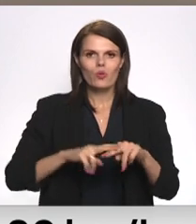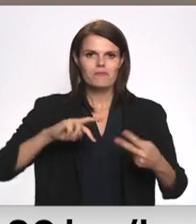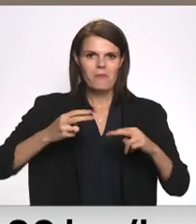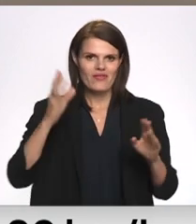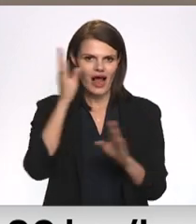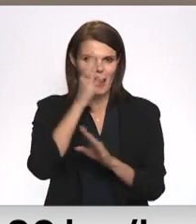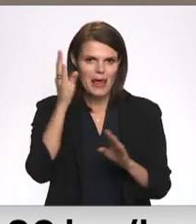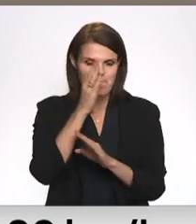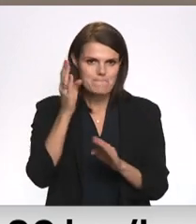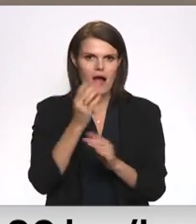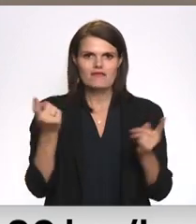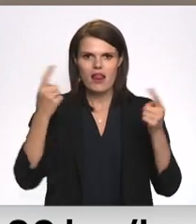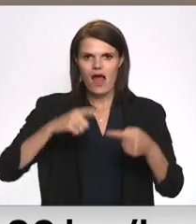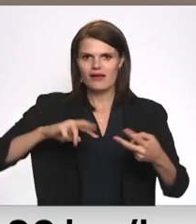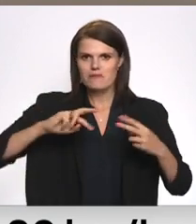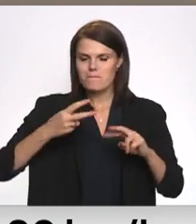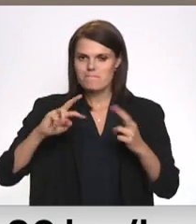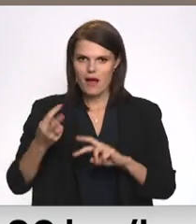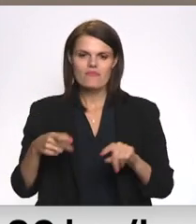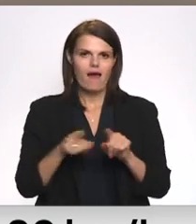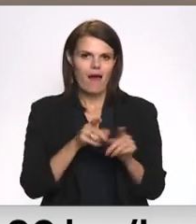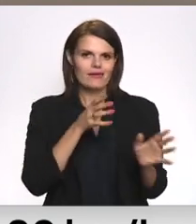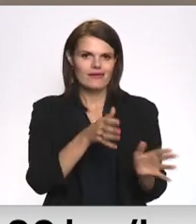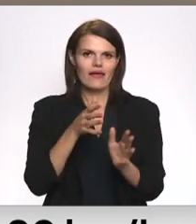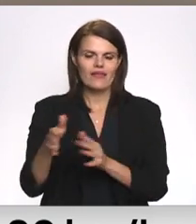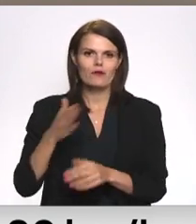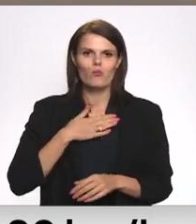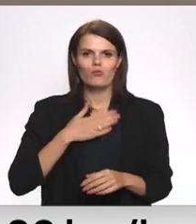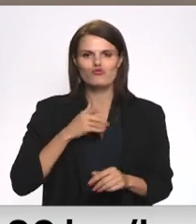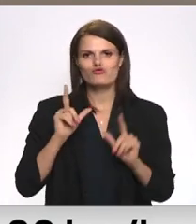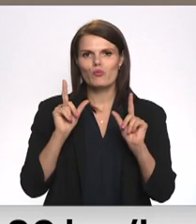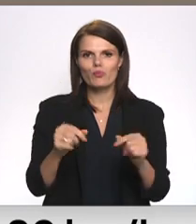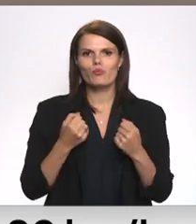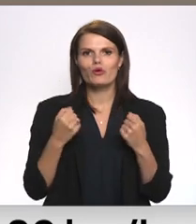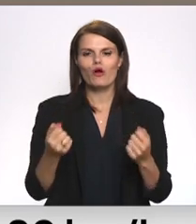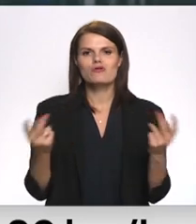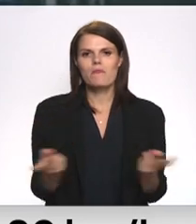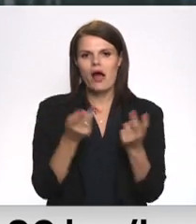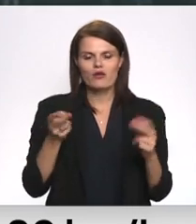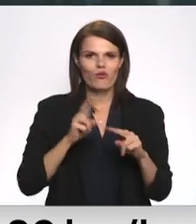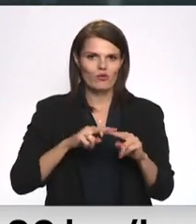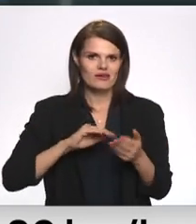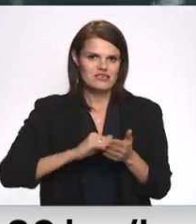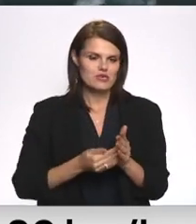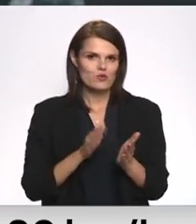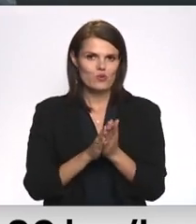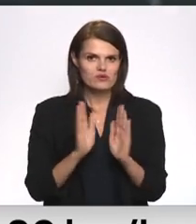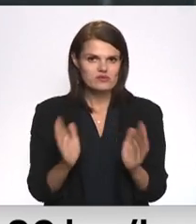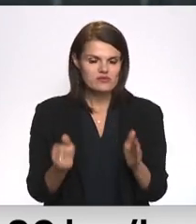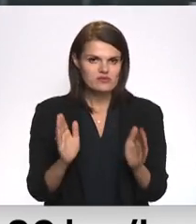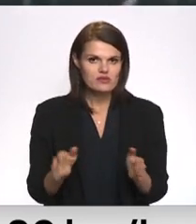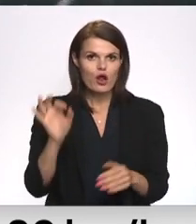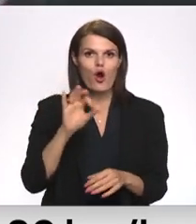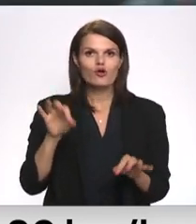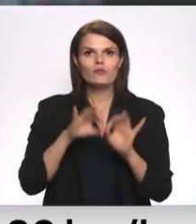klimatiskie apstākļi, laika apstākļi, kas ļoti ietekmē mūsu braukšanas paradumus un arī situāciju uz ceļu. Līdz ar oktobra